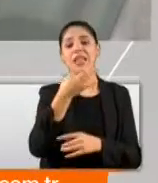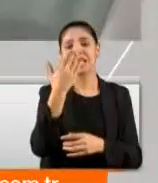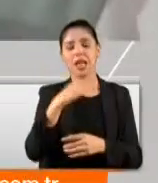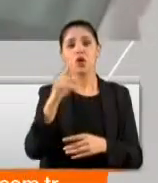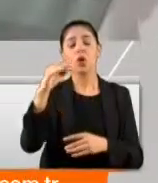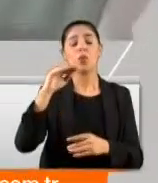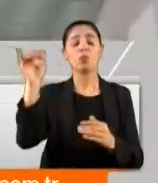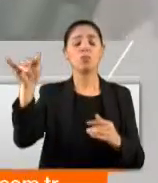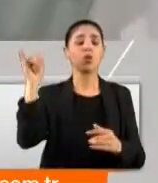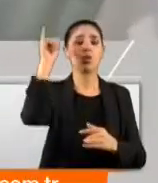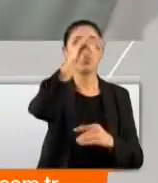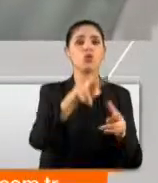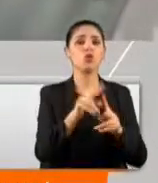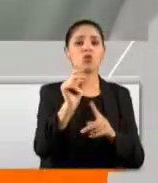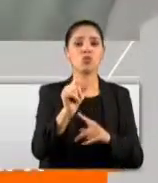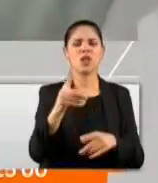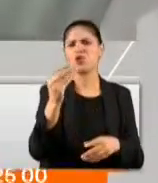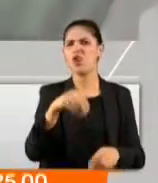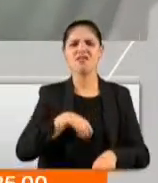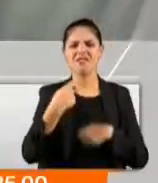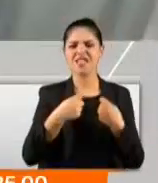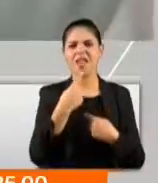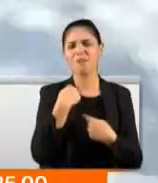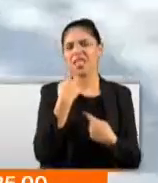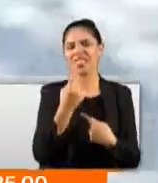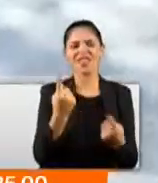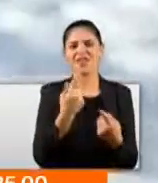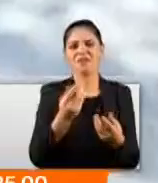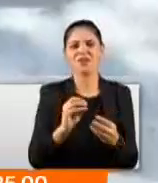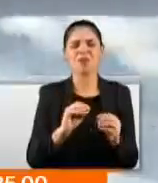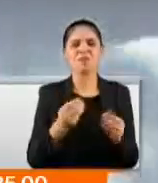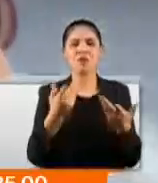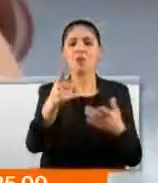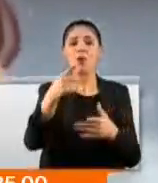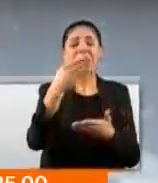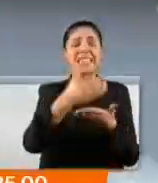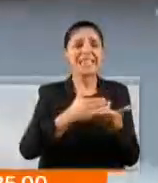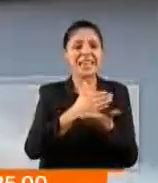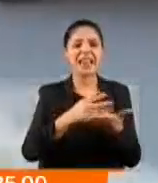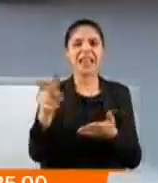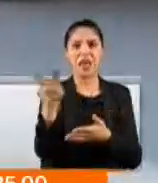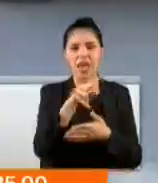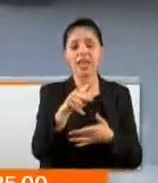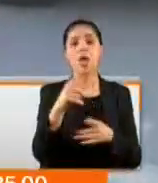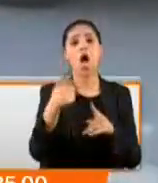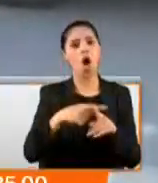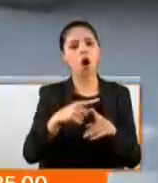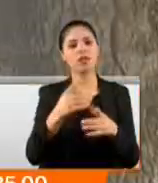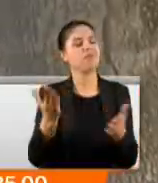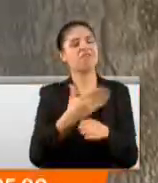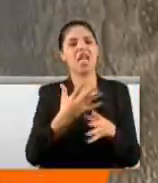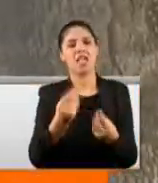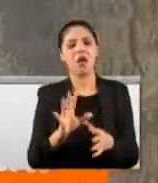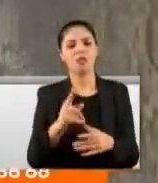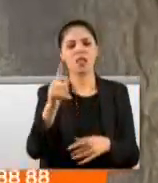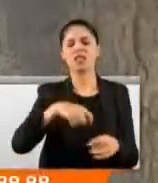yani çok saçma bir şey. Hani diyecek bir şey bulamıyorum. Kredi kartı ikisine aitse birlikte niye olmasın ki?